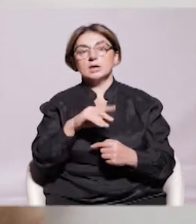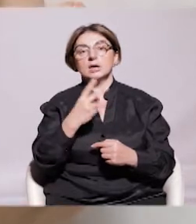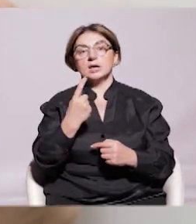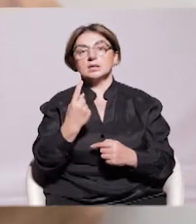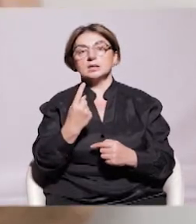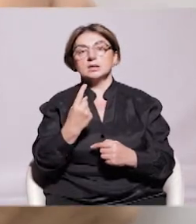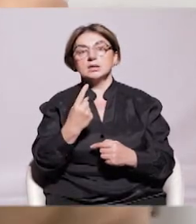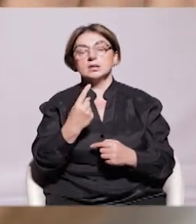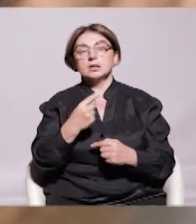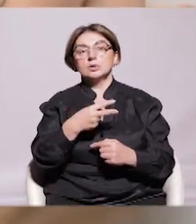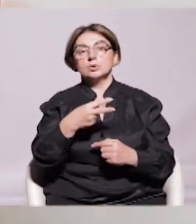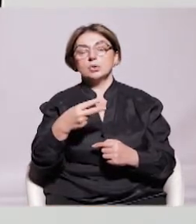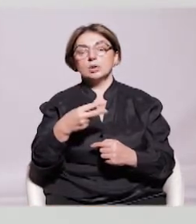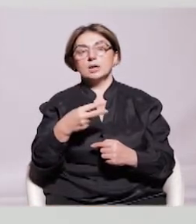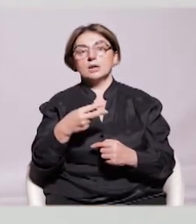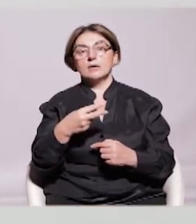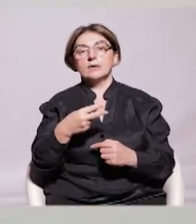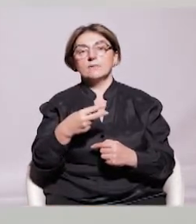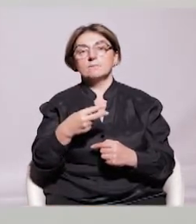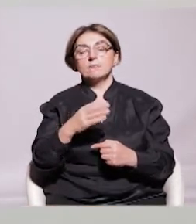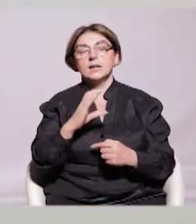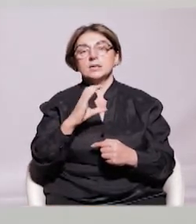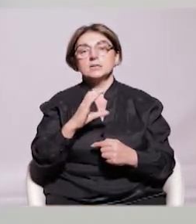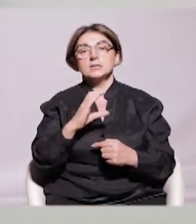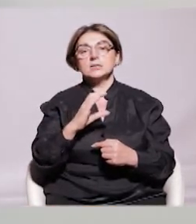T2 მინუს T1, ანუ